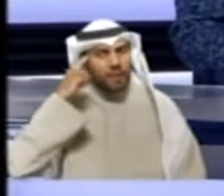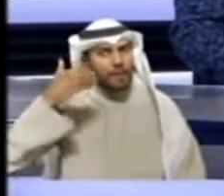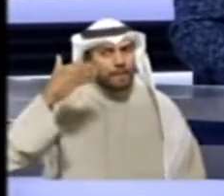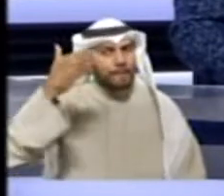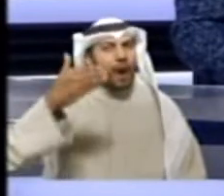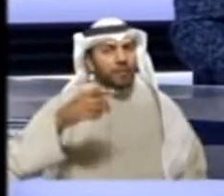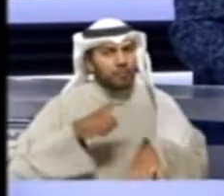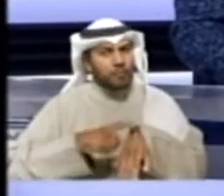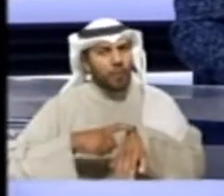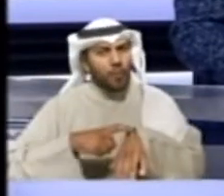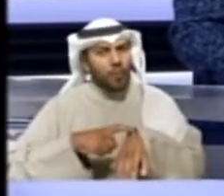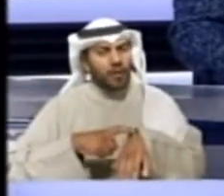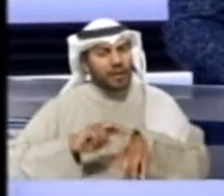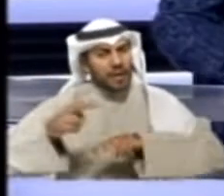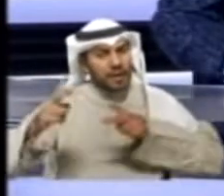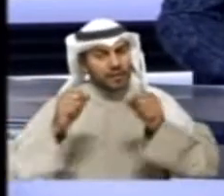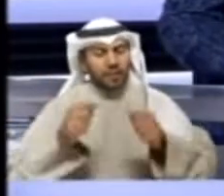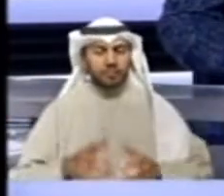خارجية لا تملك تغييرها.